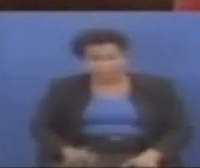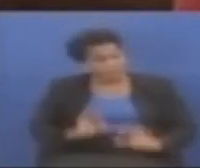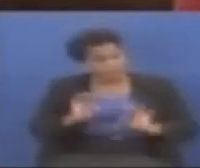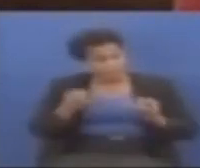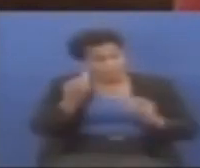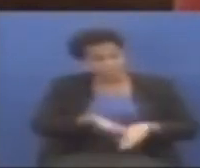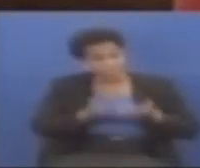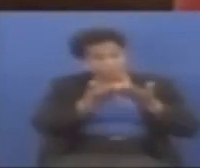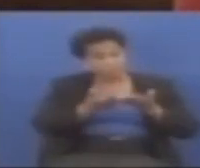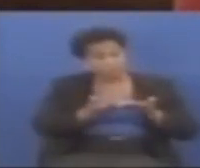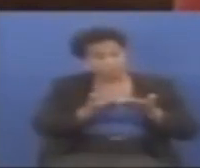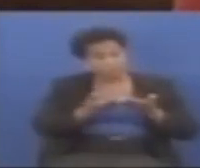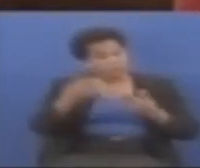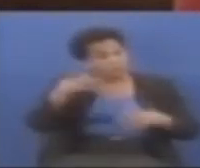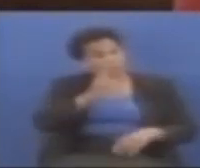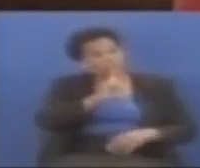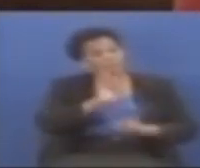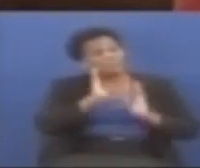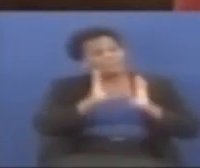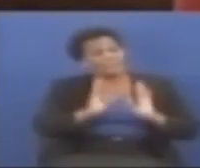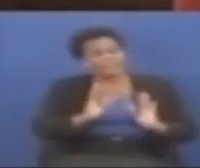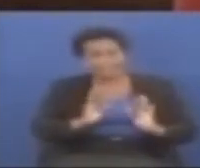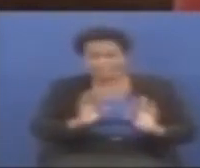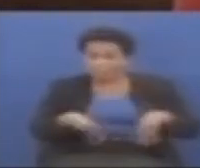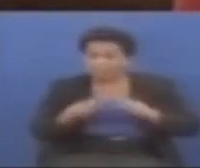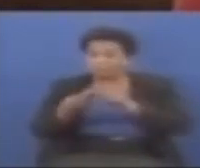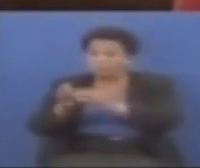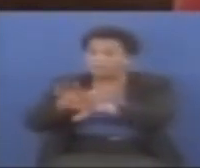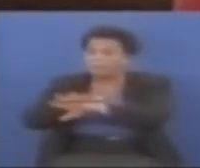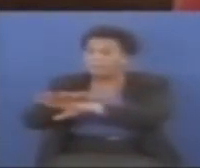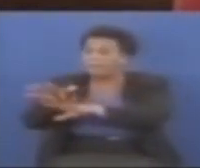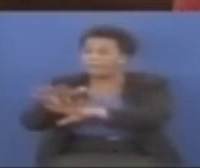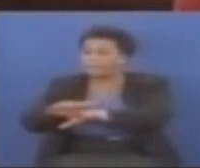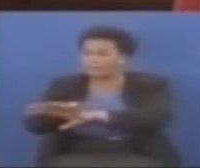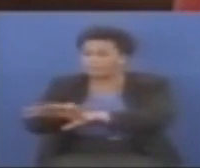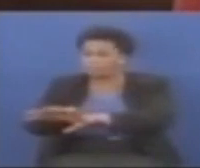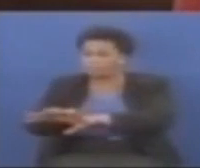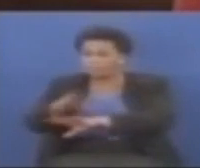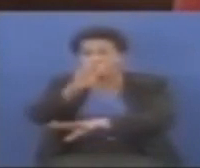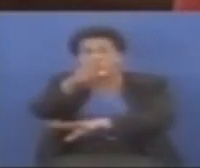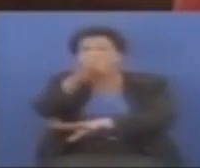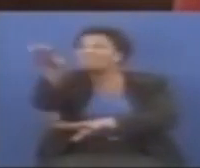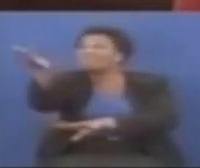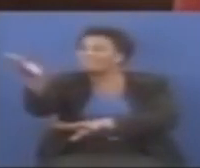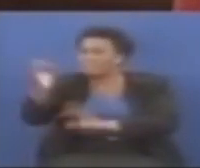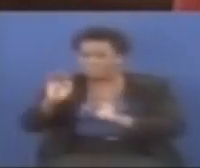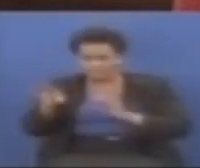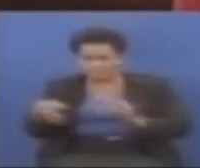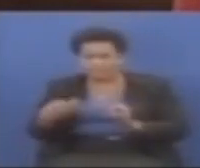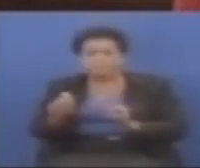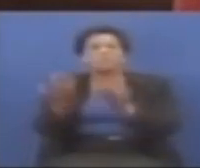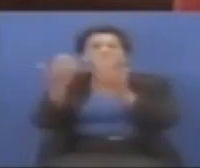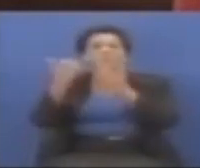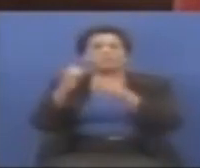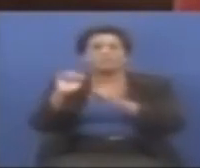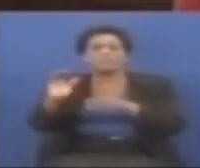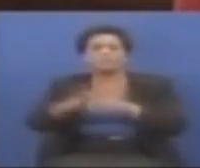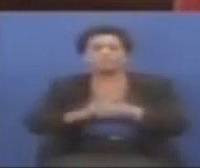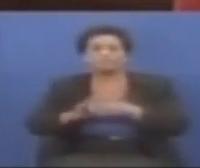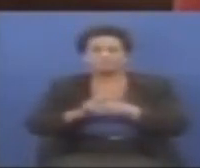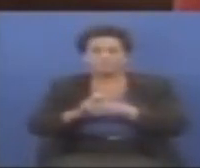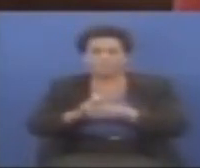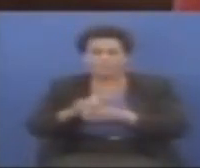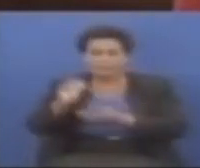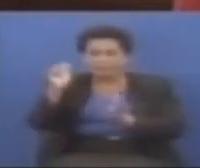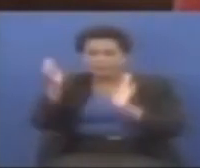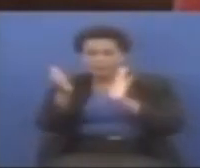Mheshimiwa Naibu Spika, kwa niaba ya Waziri wa Mambo ya Ndani ya Nchi, napenda kujibu swali la Mheshimiwa Hawa